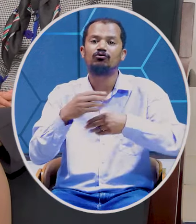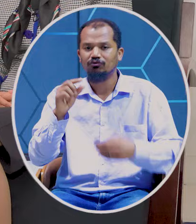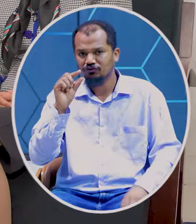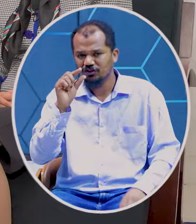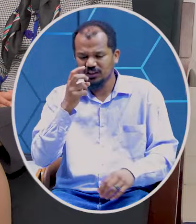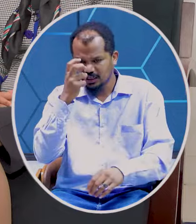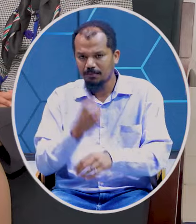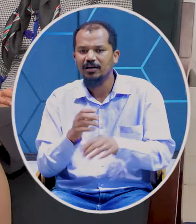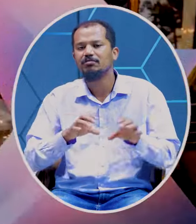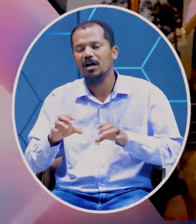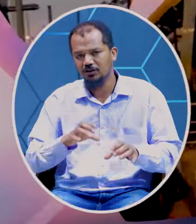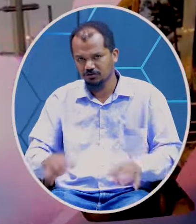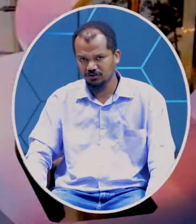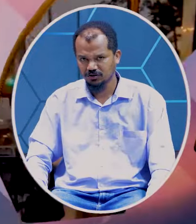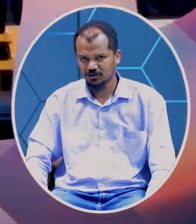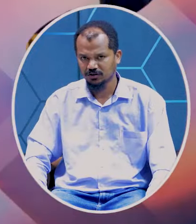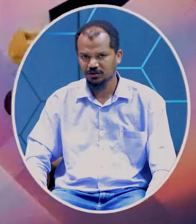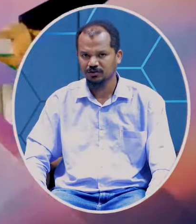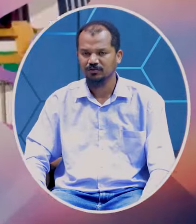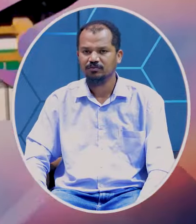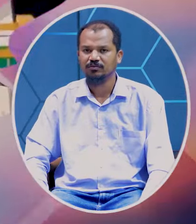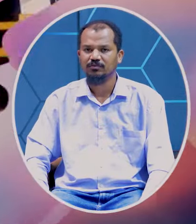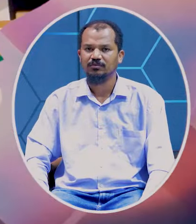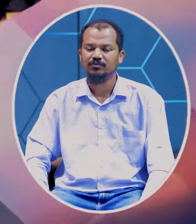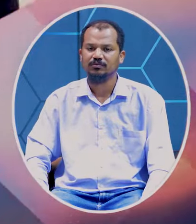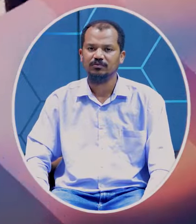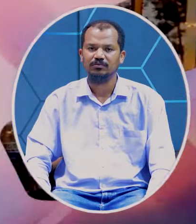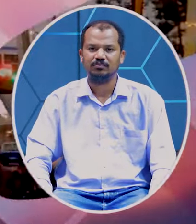ትንሽ ከባድ የሚያደርግ